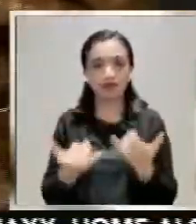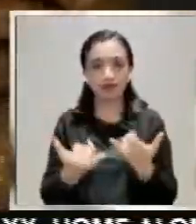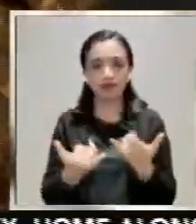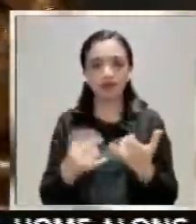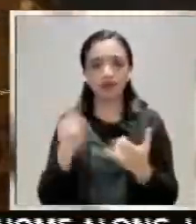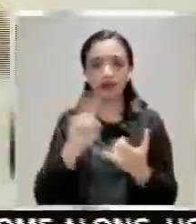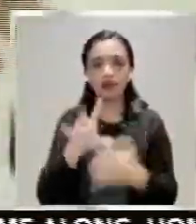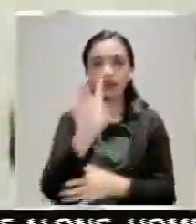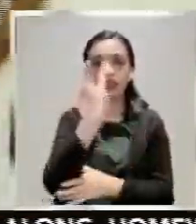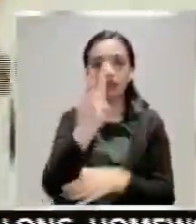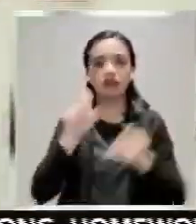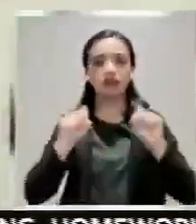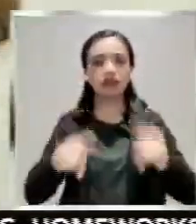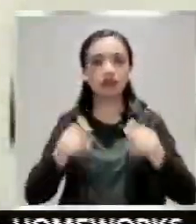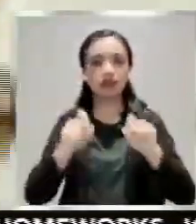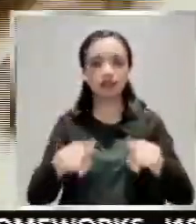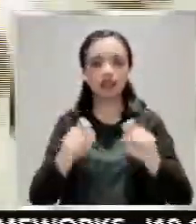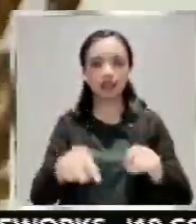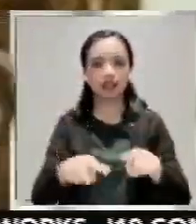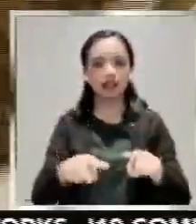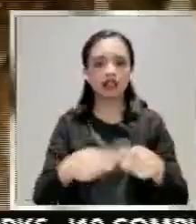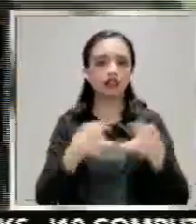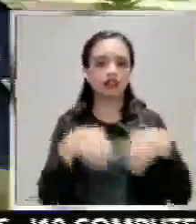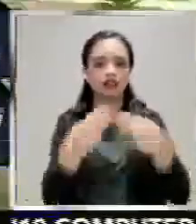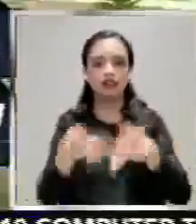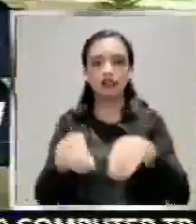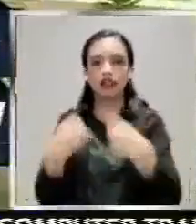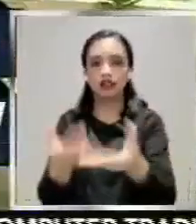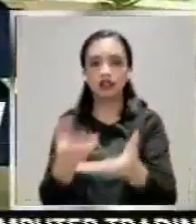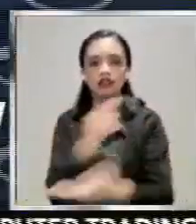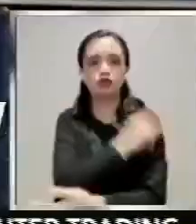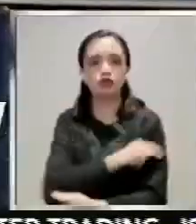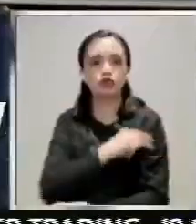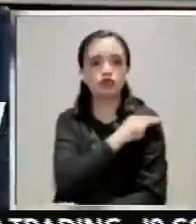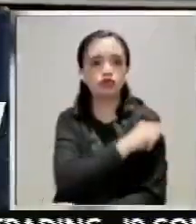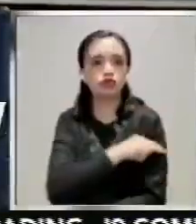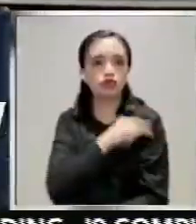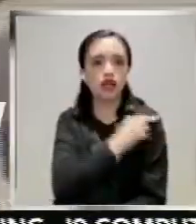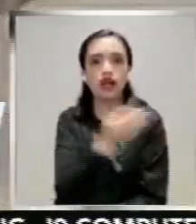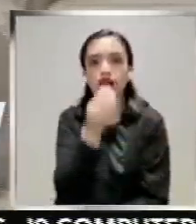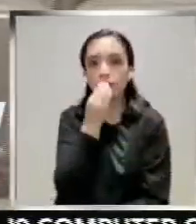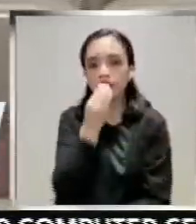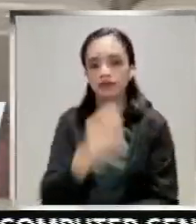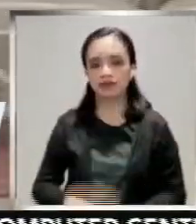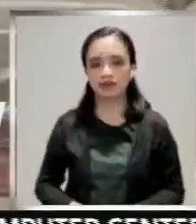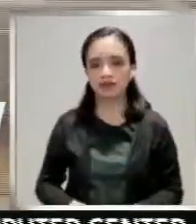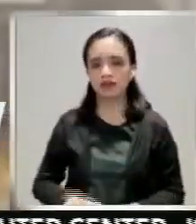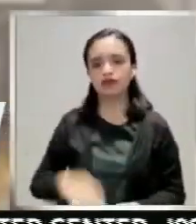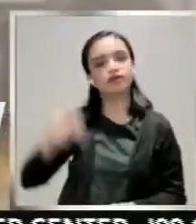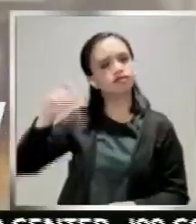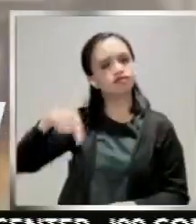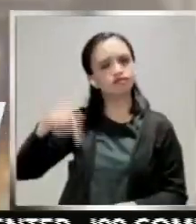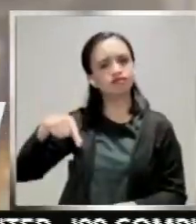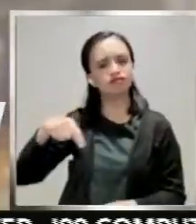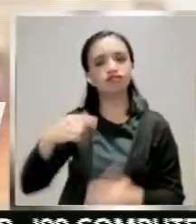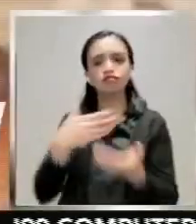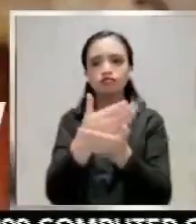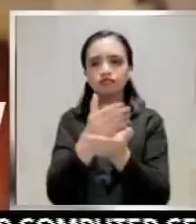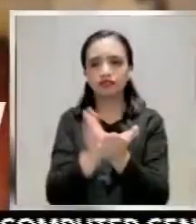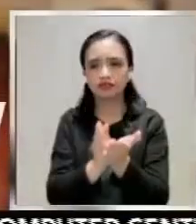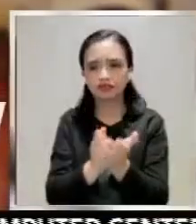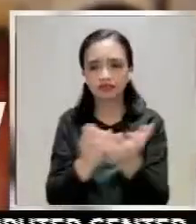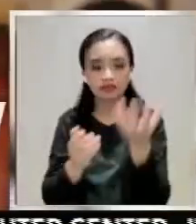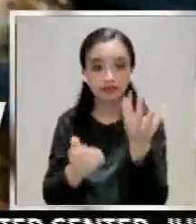sinusuplayan niya ng organic delicas na ito o lang yung ilan sa mga lalagyan kung saan niya bini-break